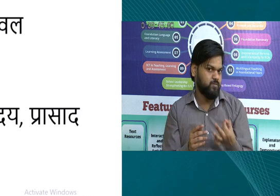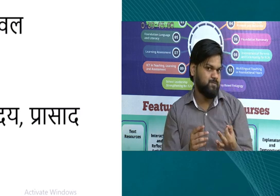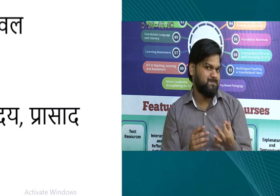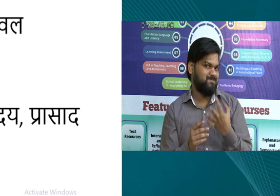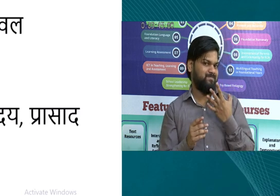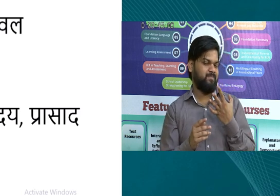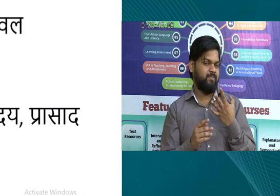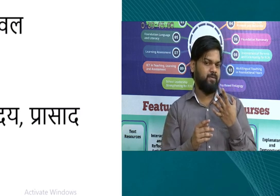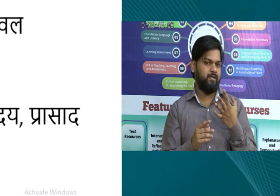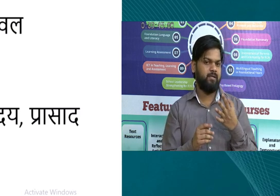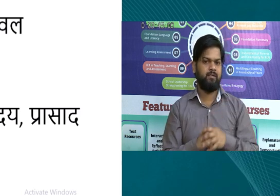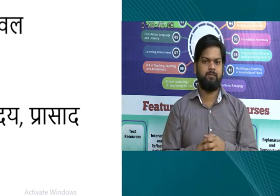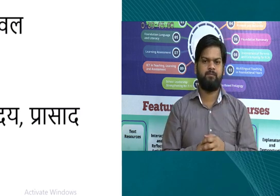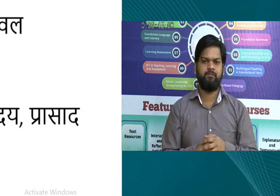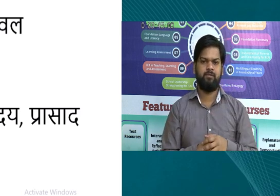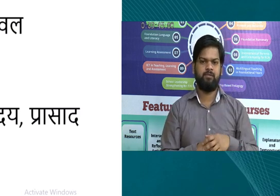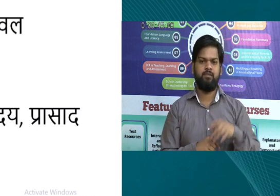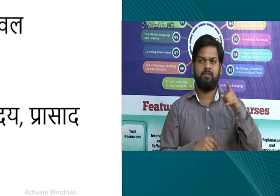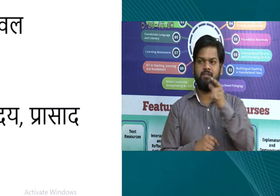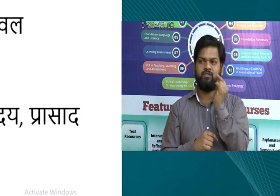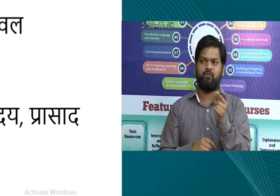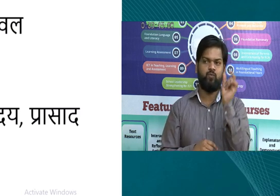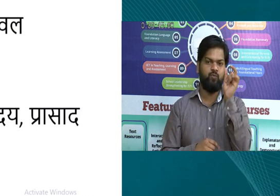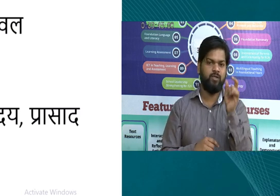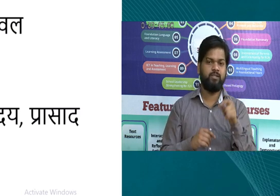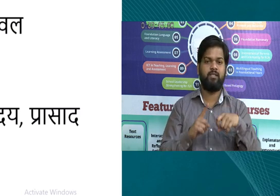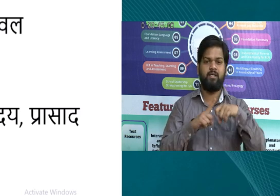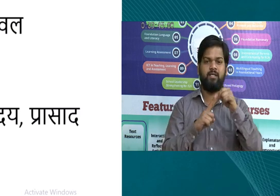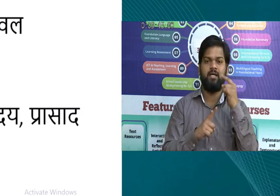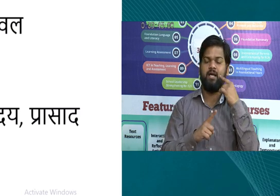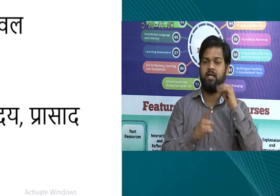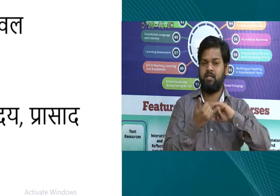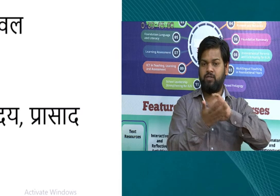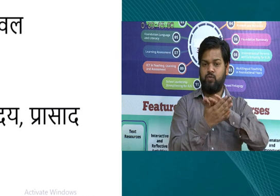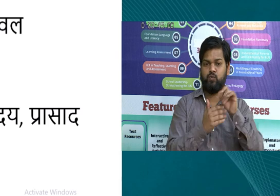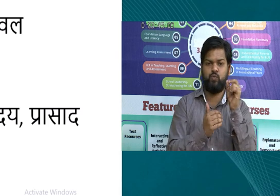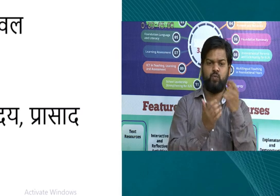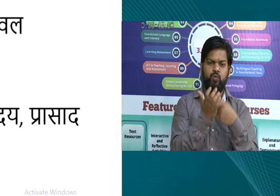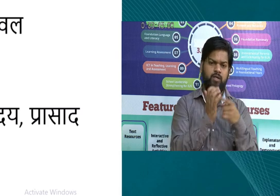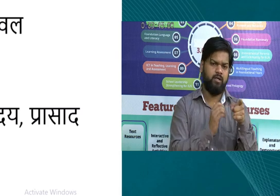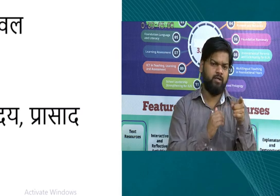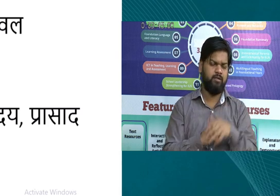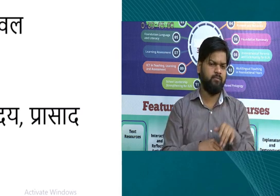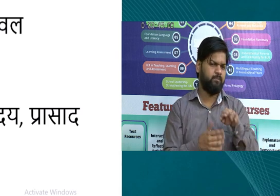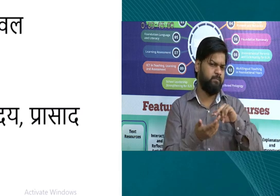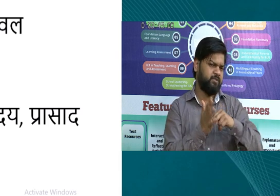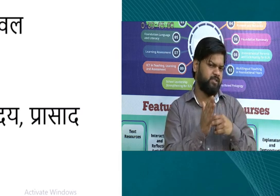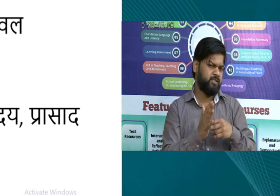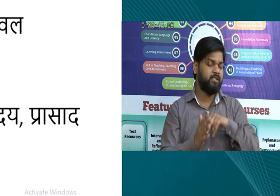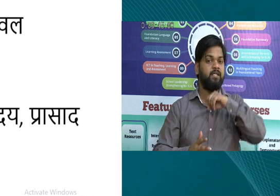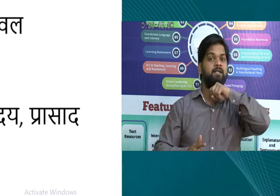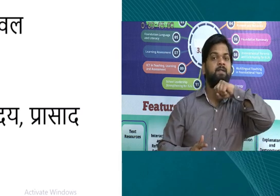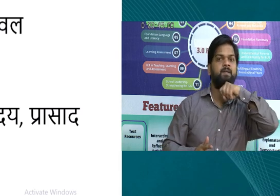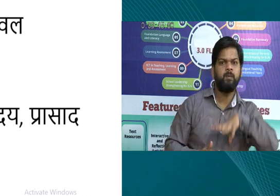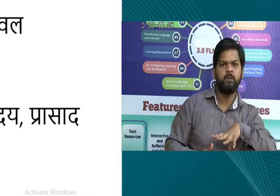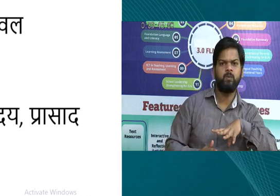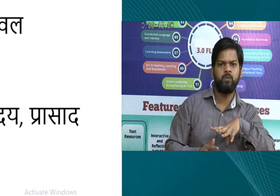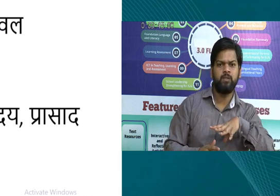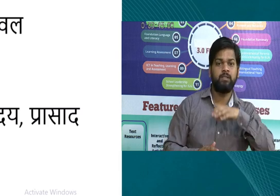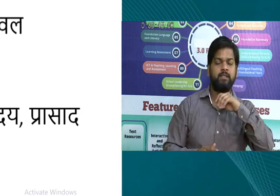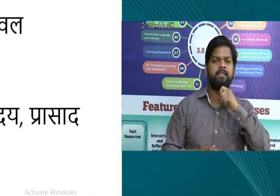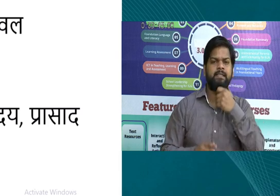का यानी जो पूरी तरह जवान भी ना हुआ हो बच्चा भी ना हो तो ये वो स्थिति है इतिहास वैद्यता यानी इतिहास की